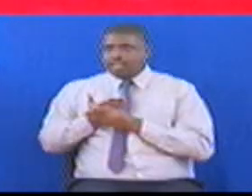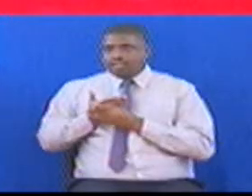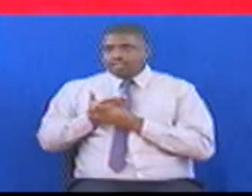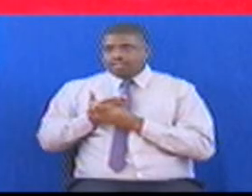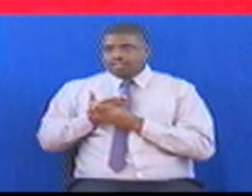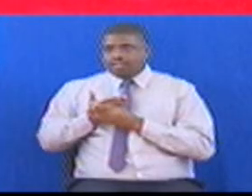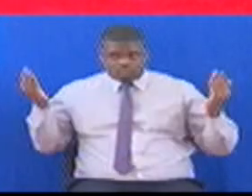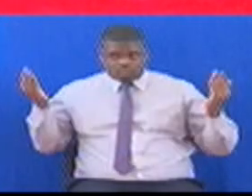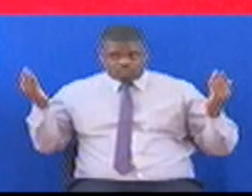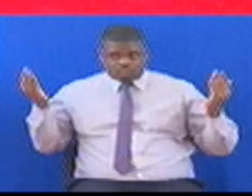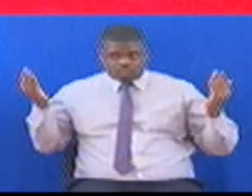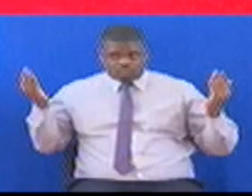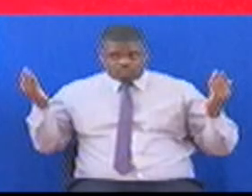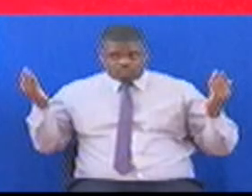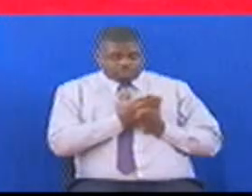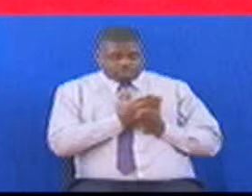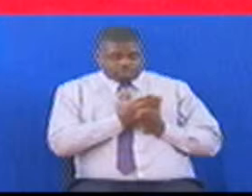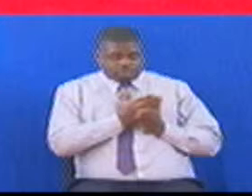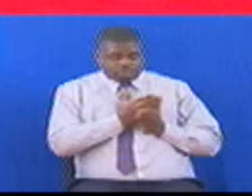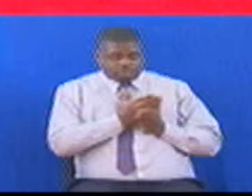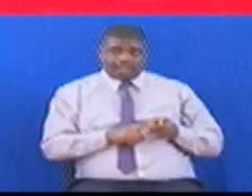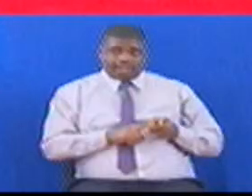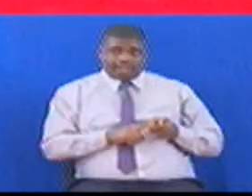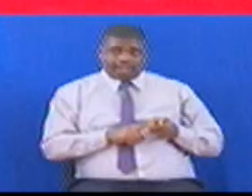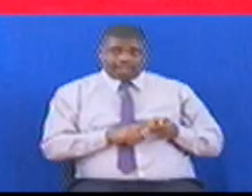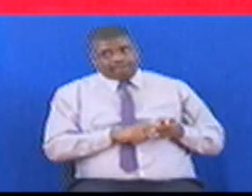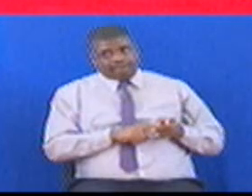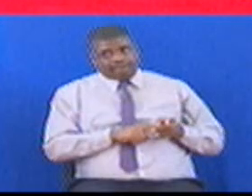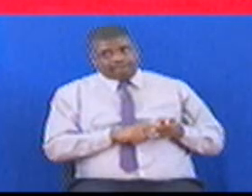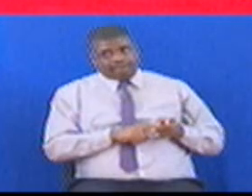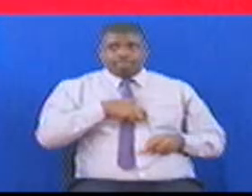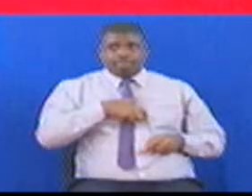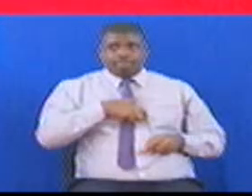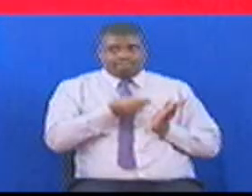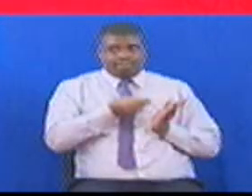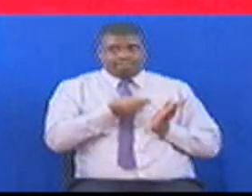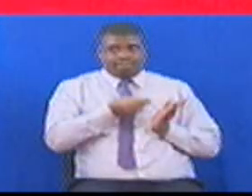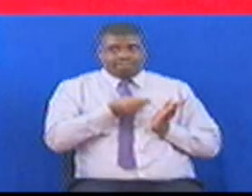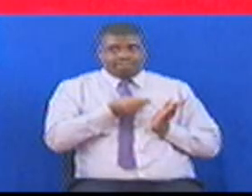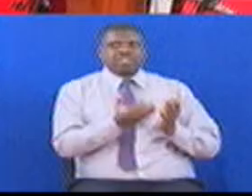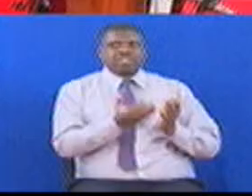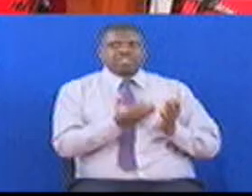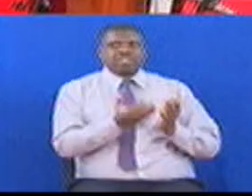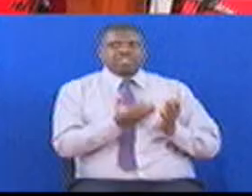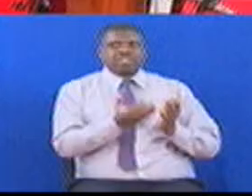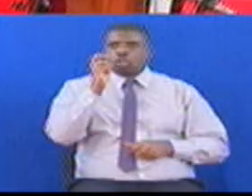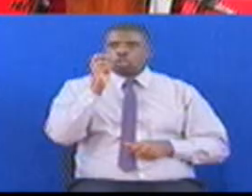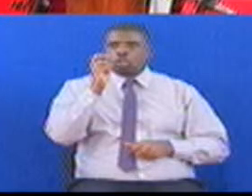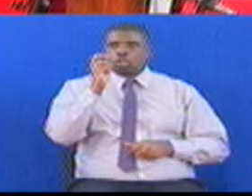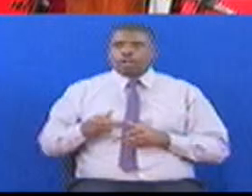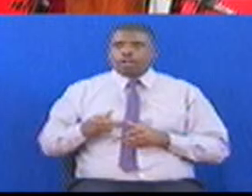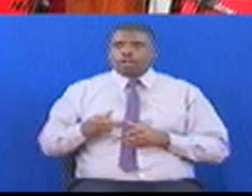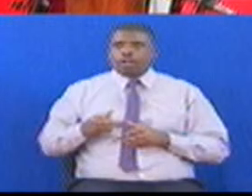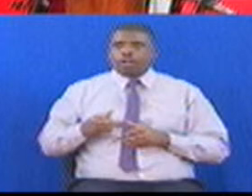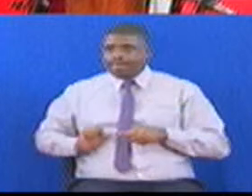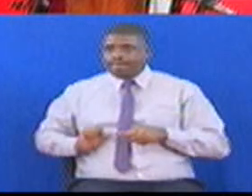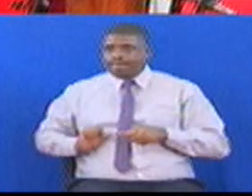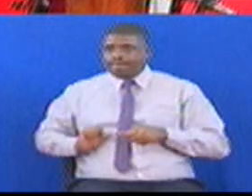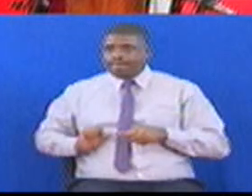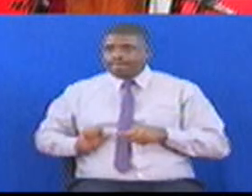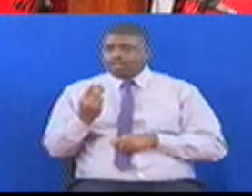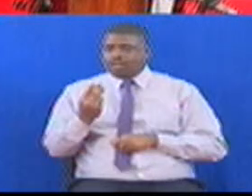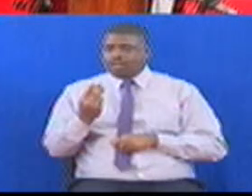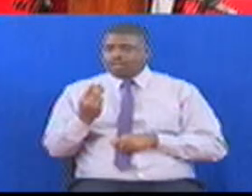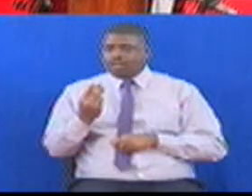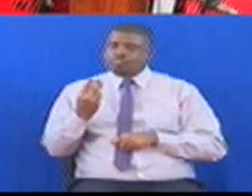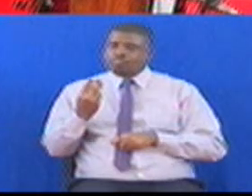kupitia dirisha la pandemic emergency financing facility, kiasi cha dola za Marekani milioni 3.98